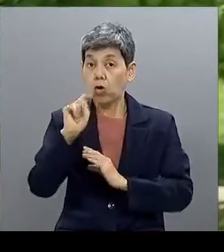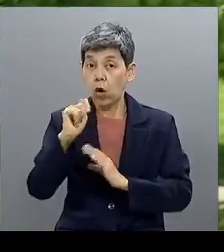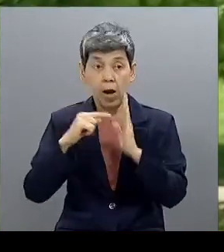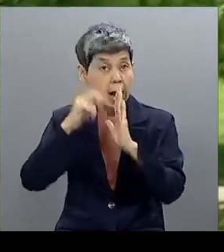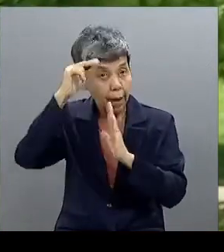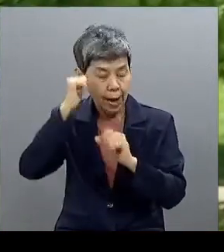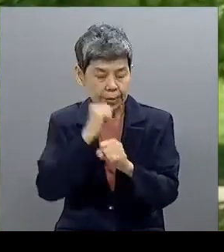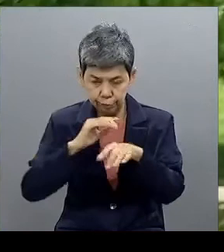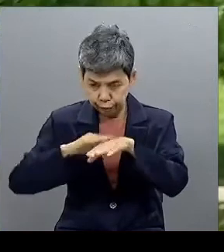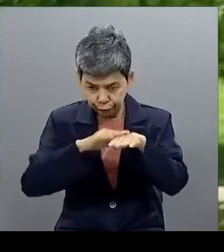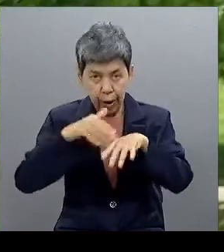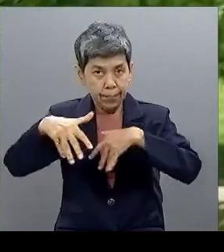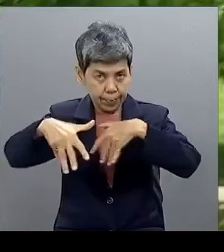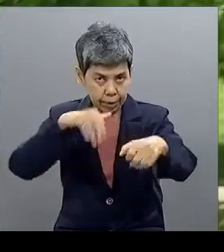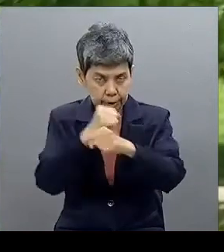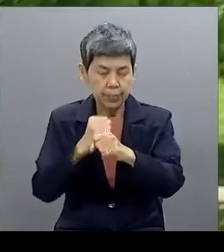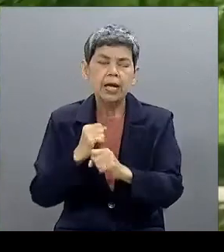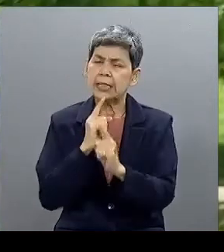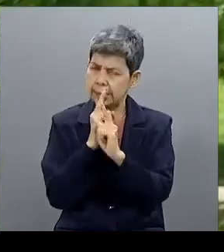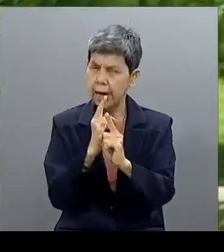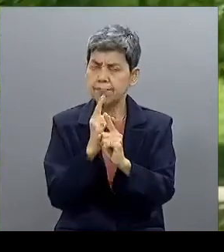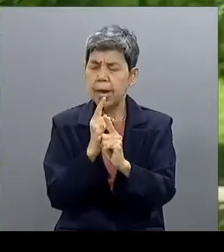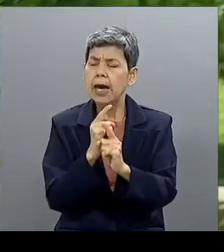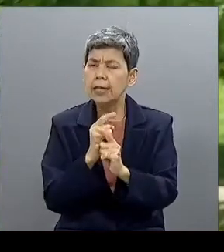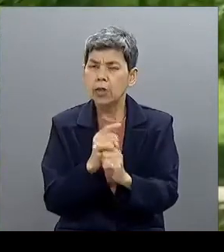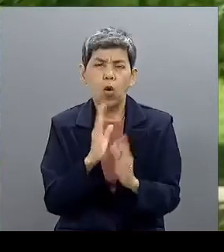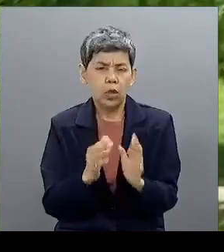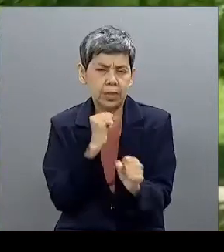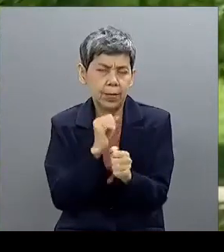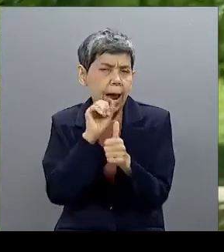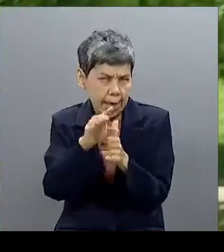ำให้ประชาชนนะครับปฏิบัติตามคำแนะนำของเจ้าหน้าที่ที่อยู่ประจำหน่วย